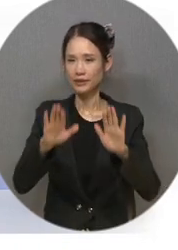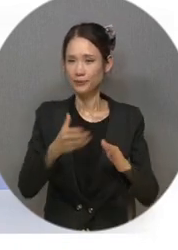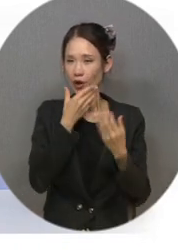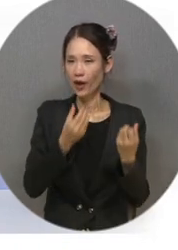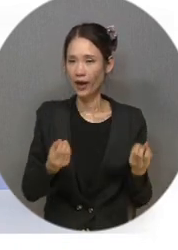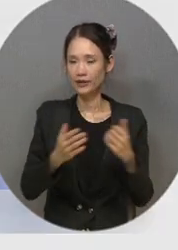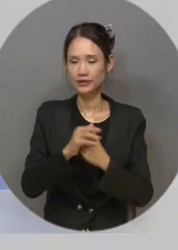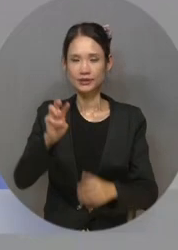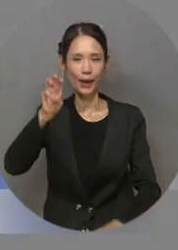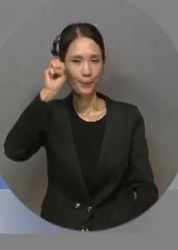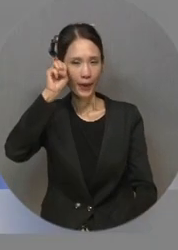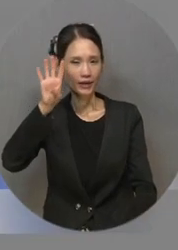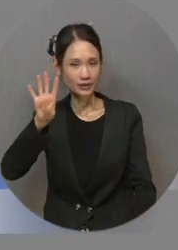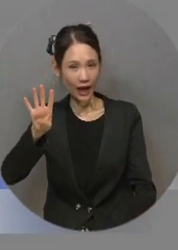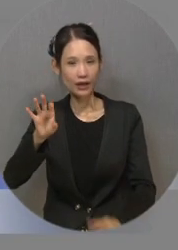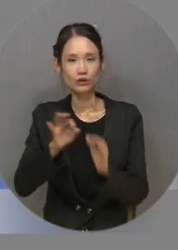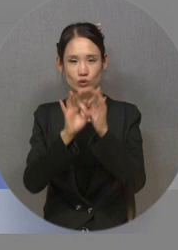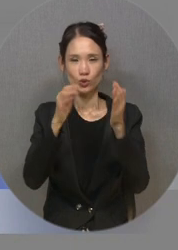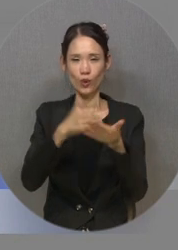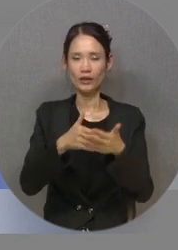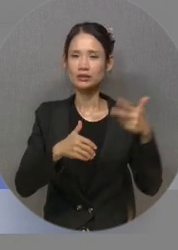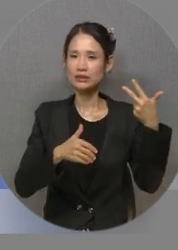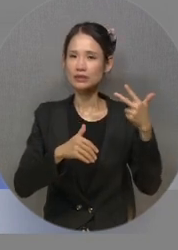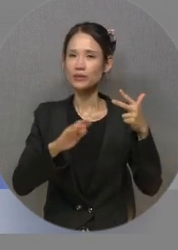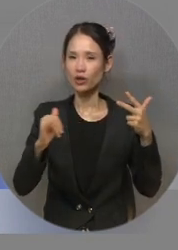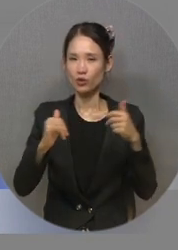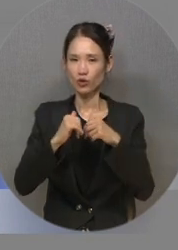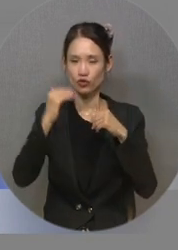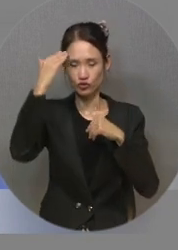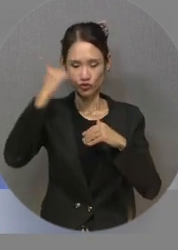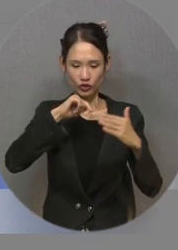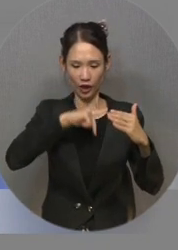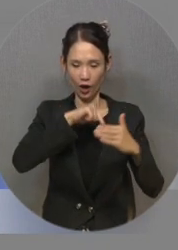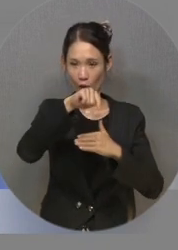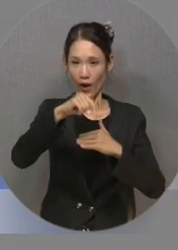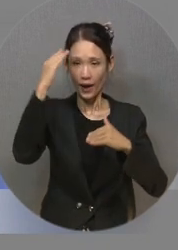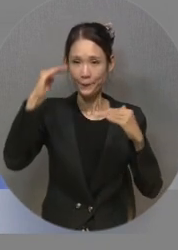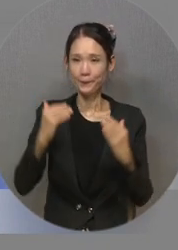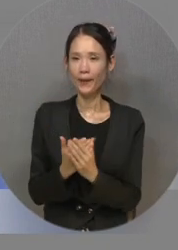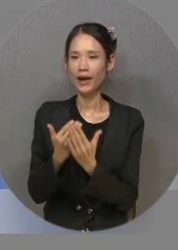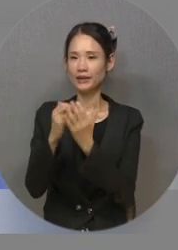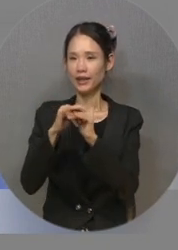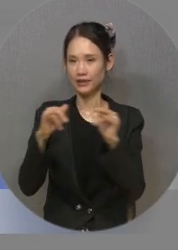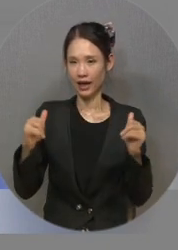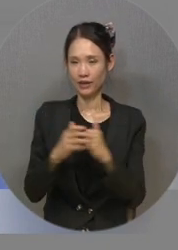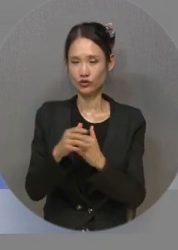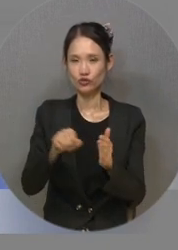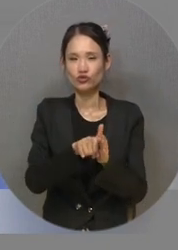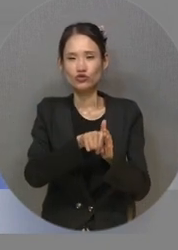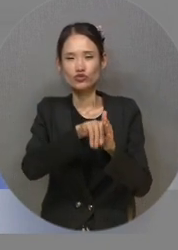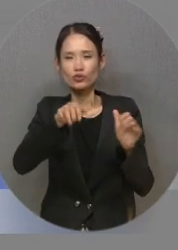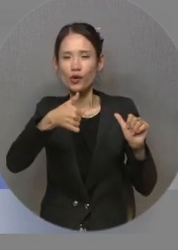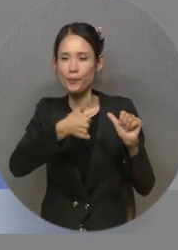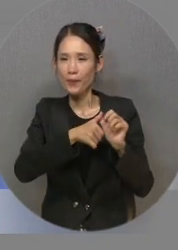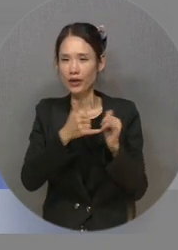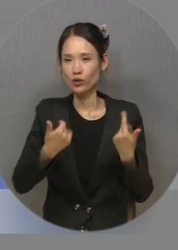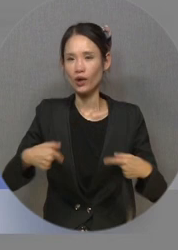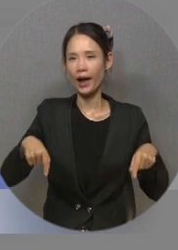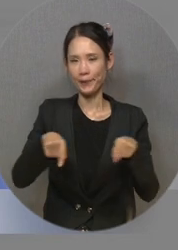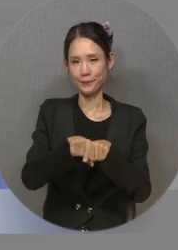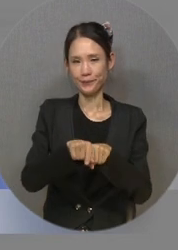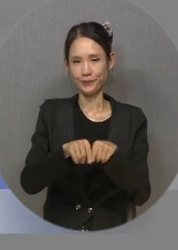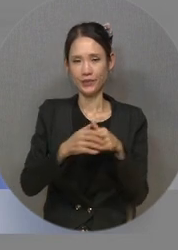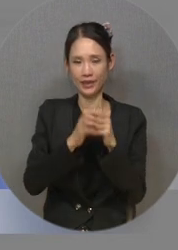3박 4일 동안 700여명의 국내외 발달장애 아티스트와 국내 유명 음악 멘토들이 함께 지내며